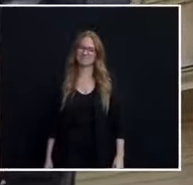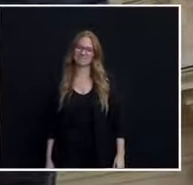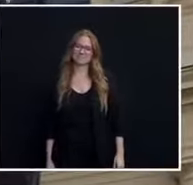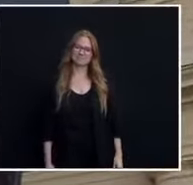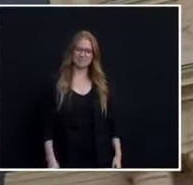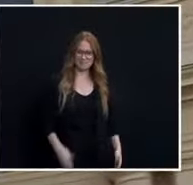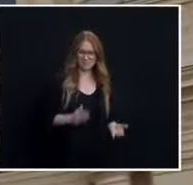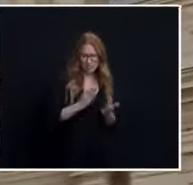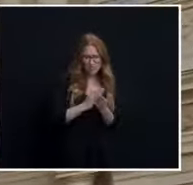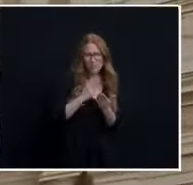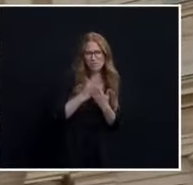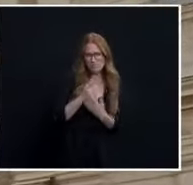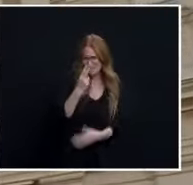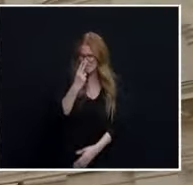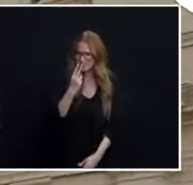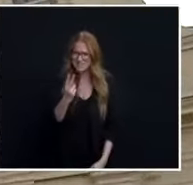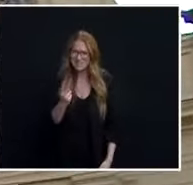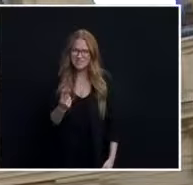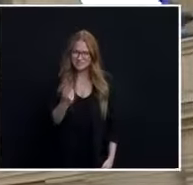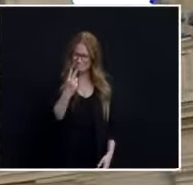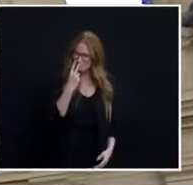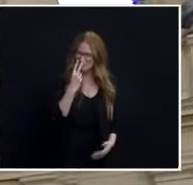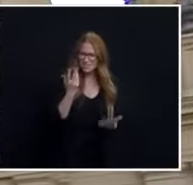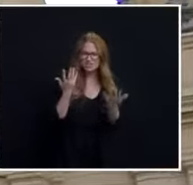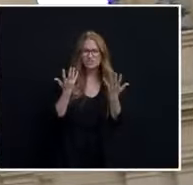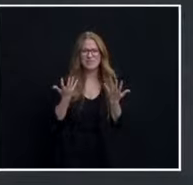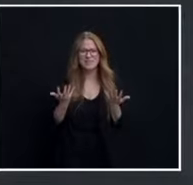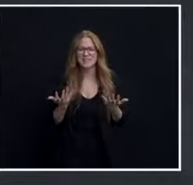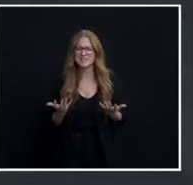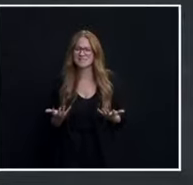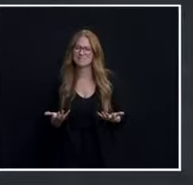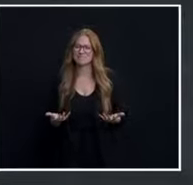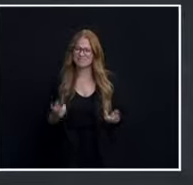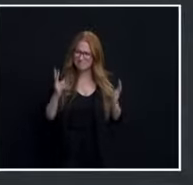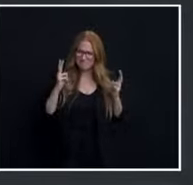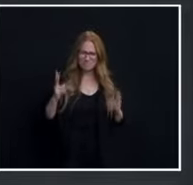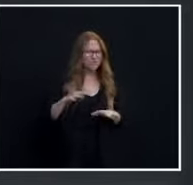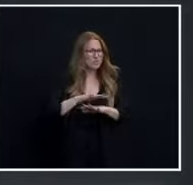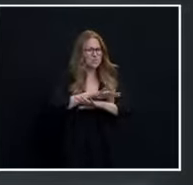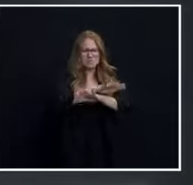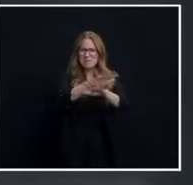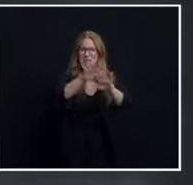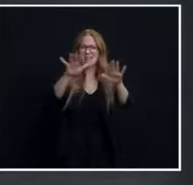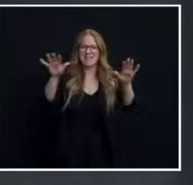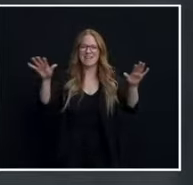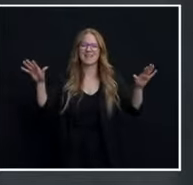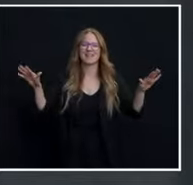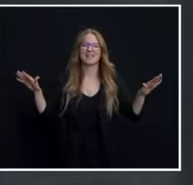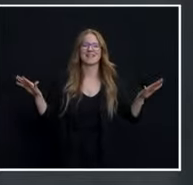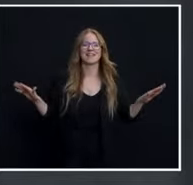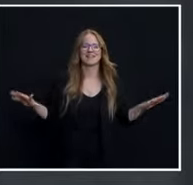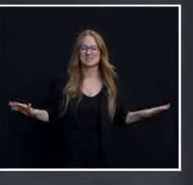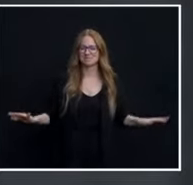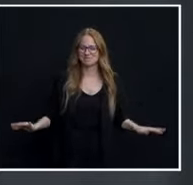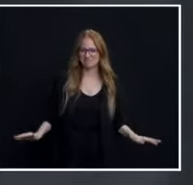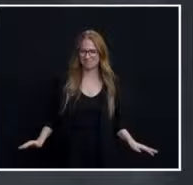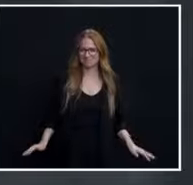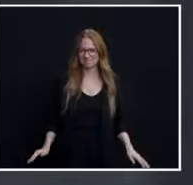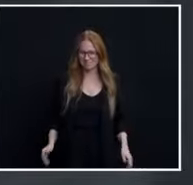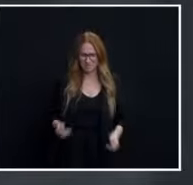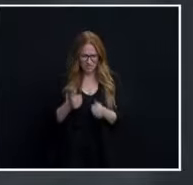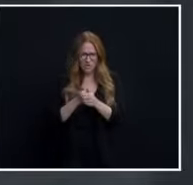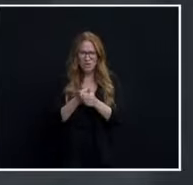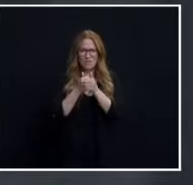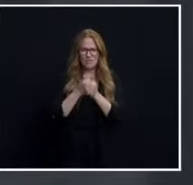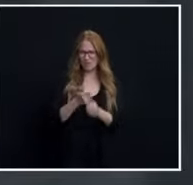aus der schon gesehen, man sieht's fast gar nicht. Es ist in und über dir und über euch. Die verfolgen